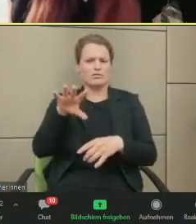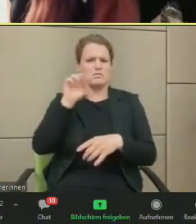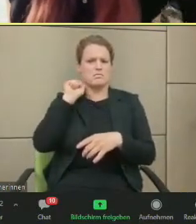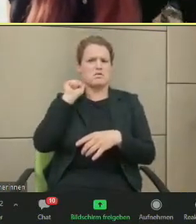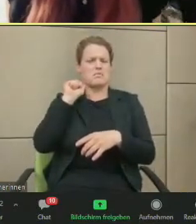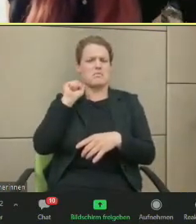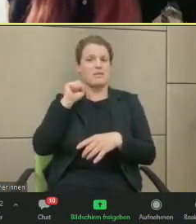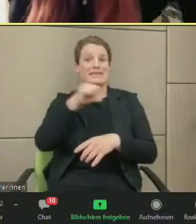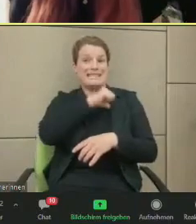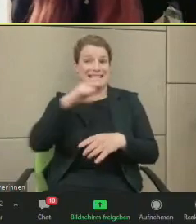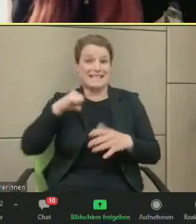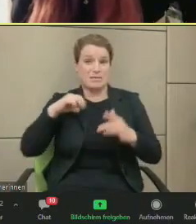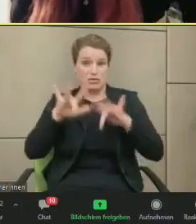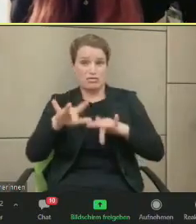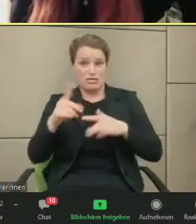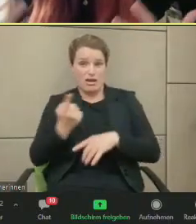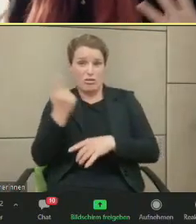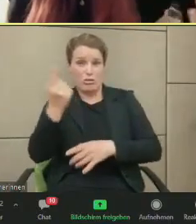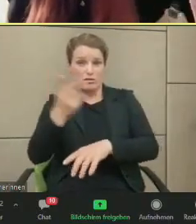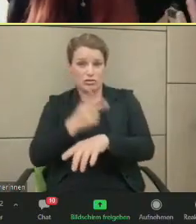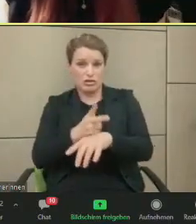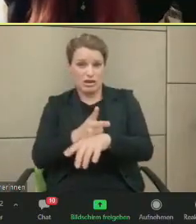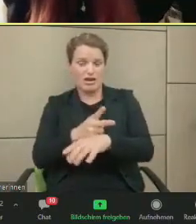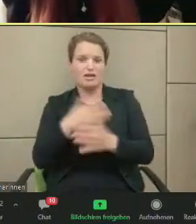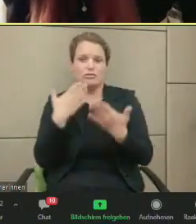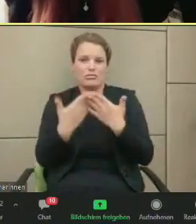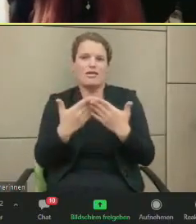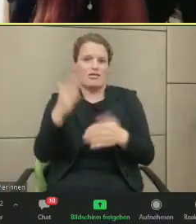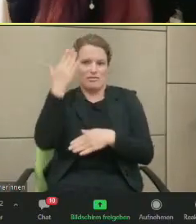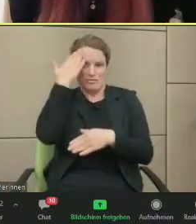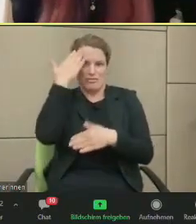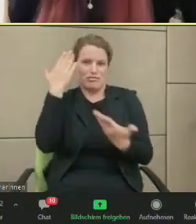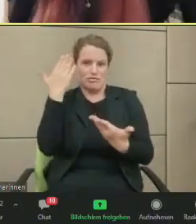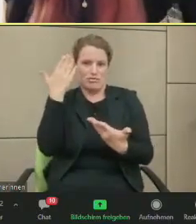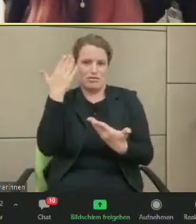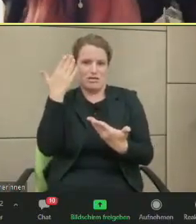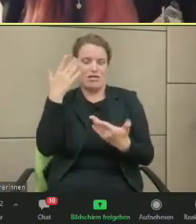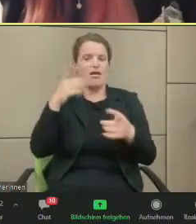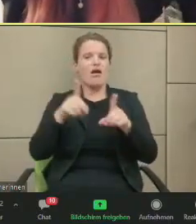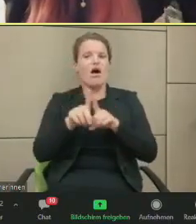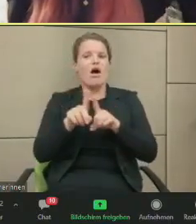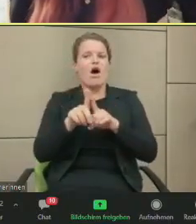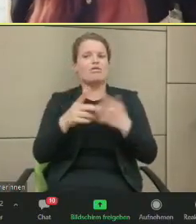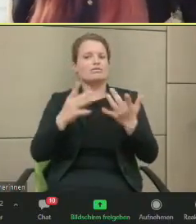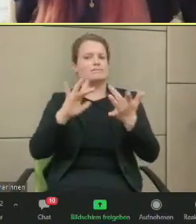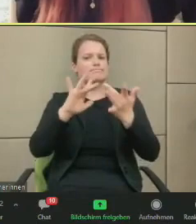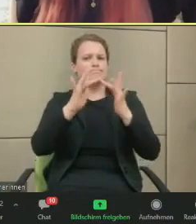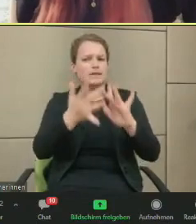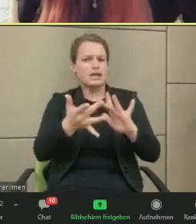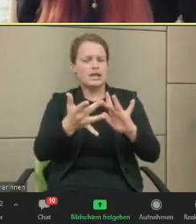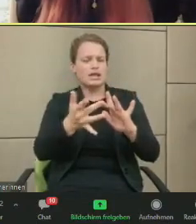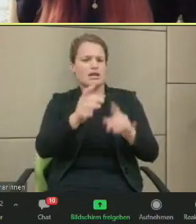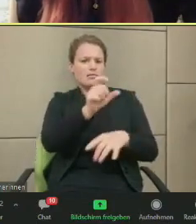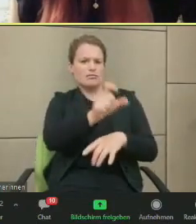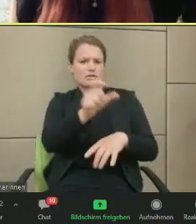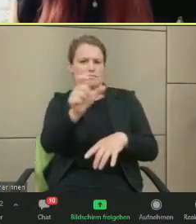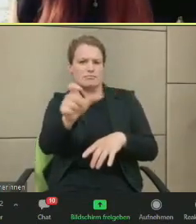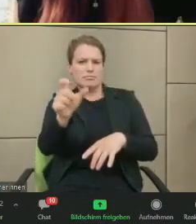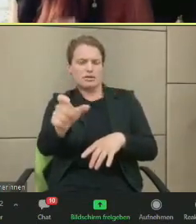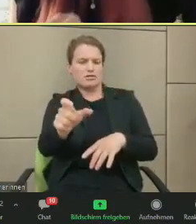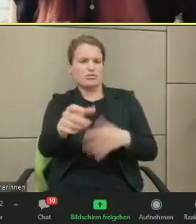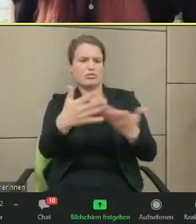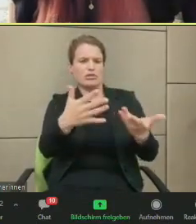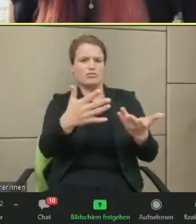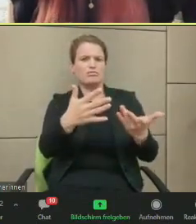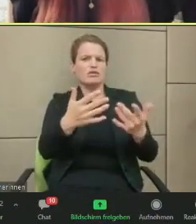anderen Menschen im Internet, die so alt waren wie ich oder vielleicht ein bisschen jünger oder vielleicht ein bisschen älter, so, so viel gelernt,